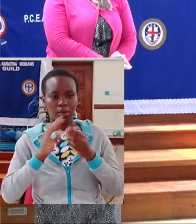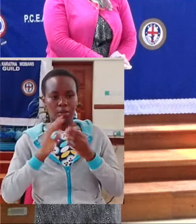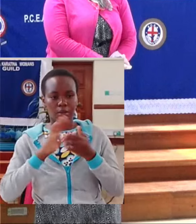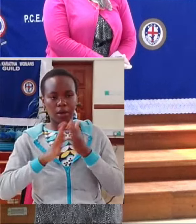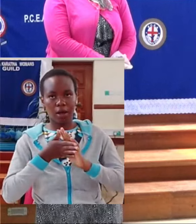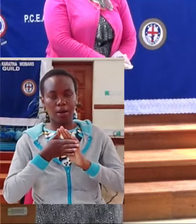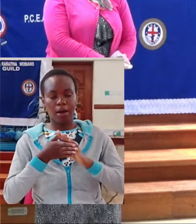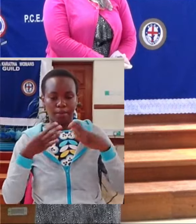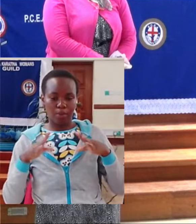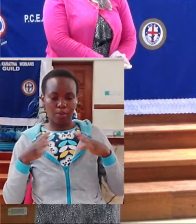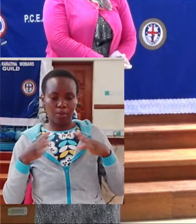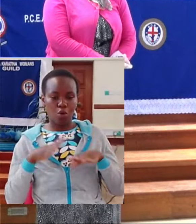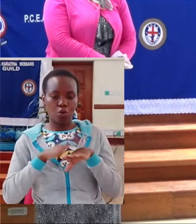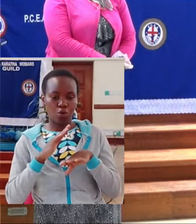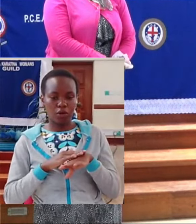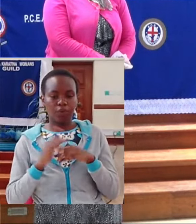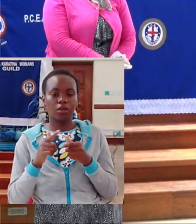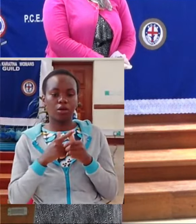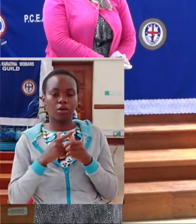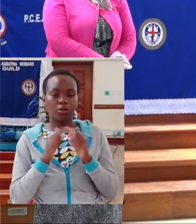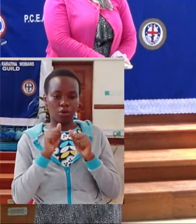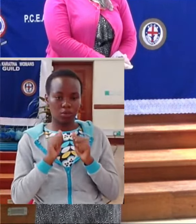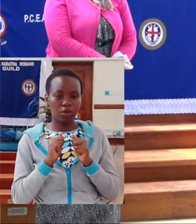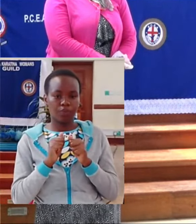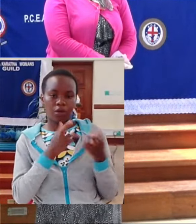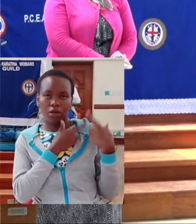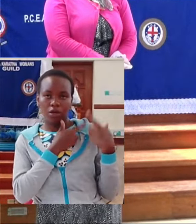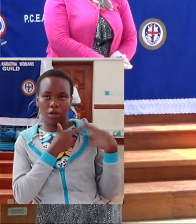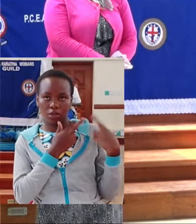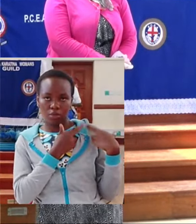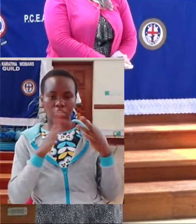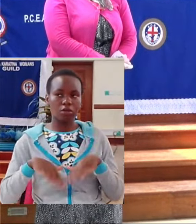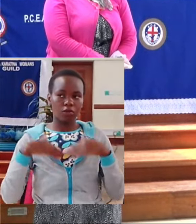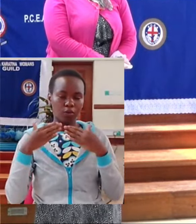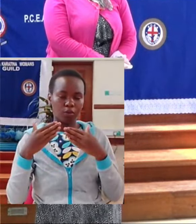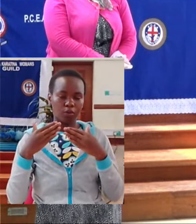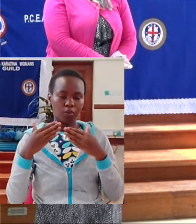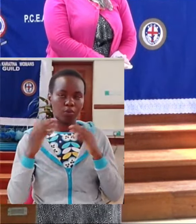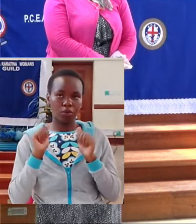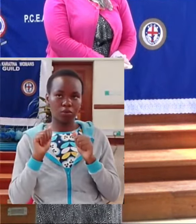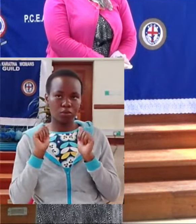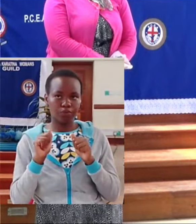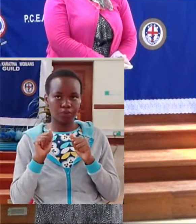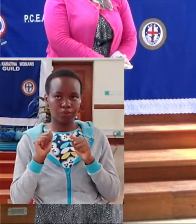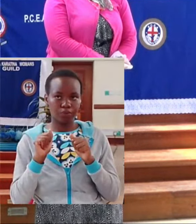Gai. Okay, Tohe Jehovah Gai the Vito, responsibility, Jehovah Gai Wakre Canero. Gai the Vito, I was shocked.